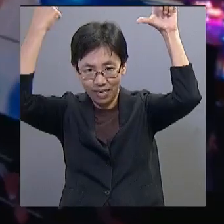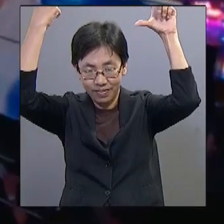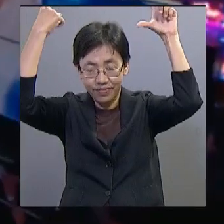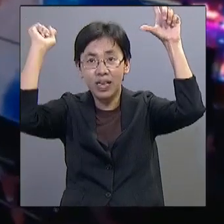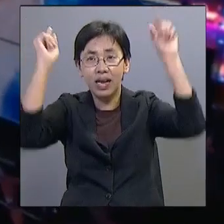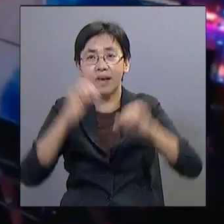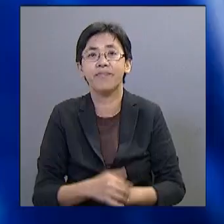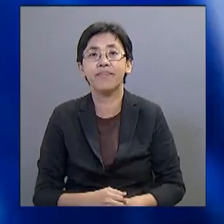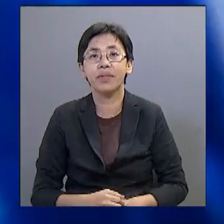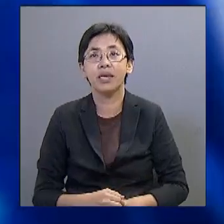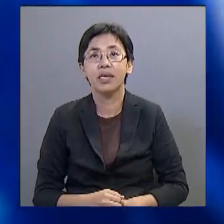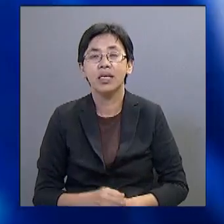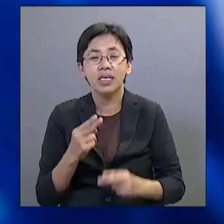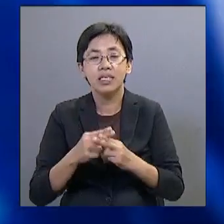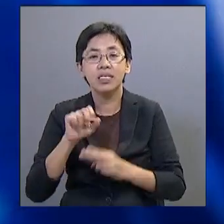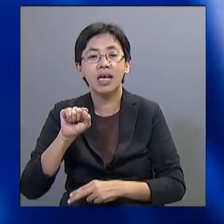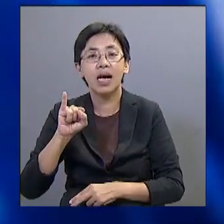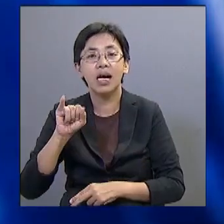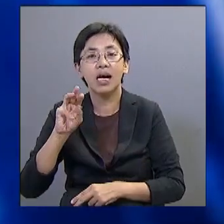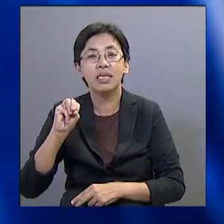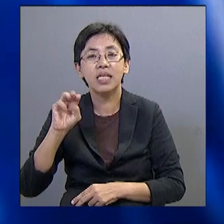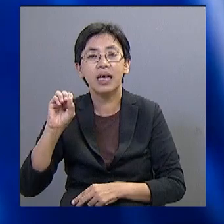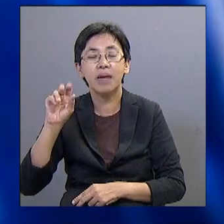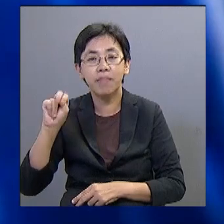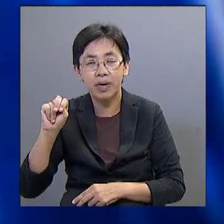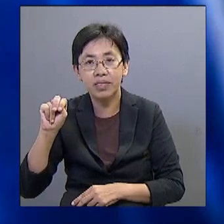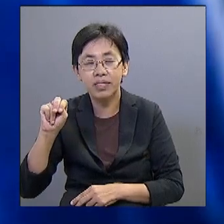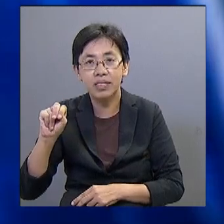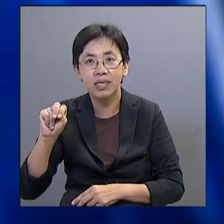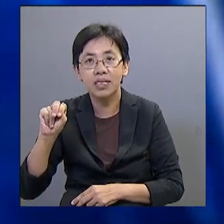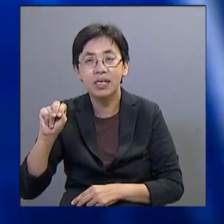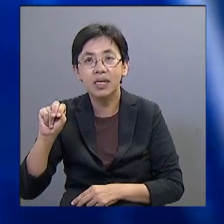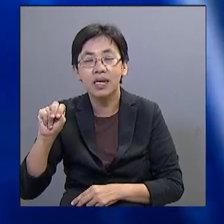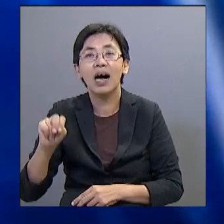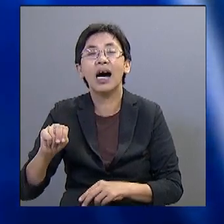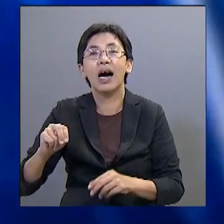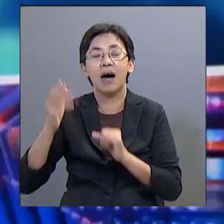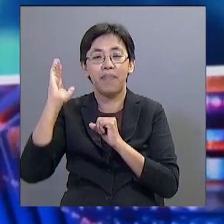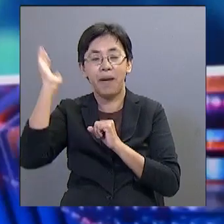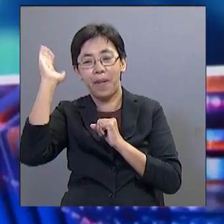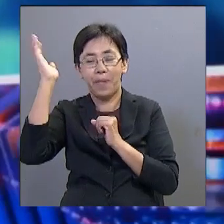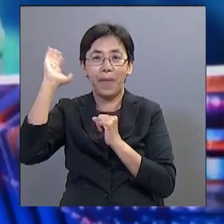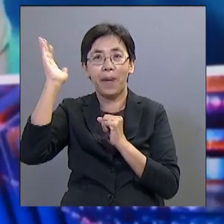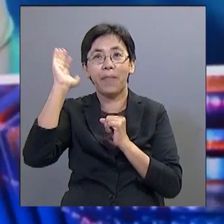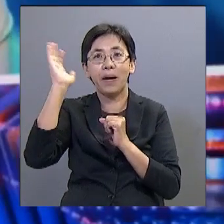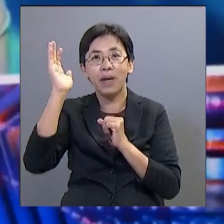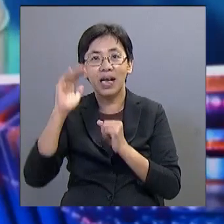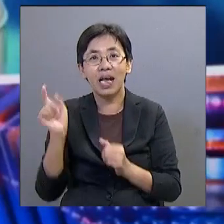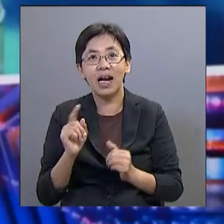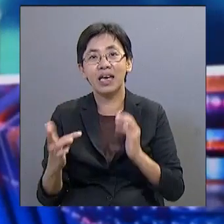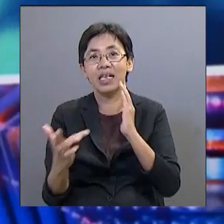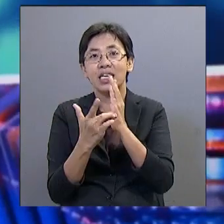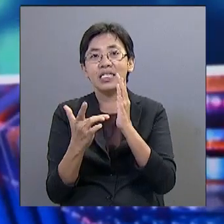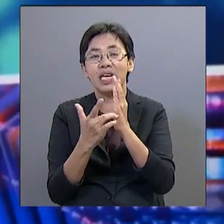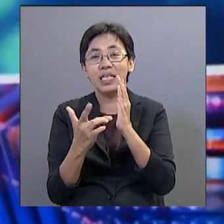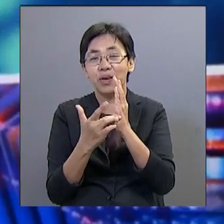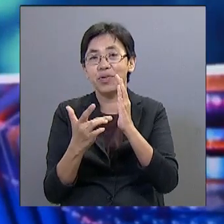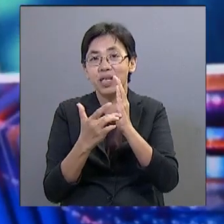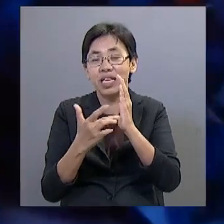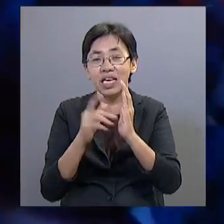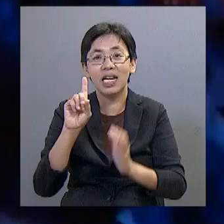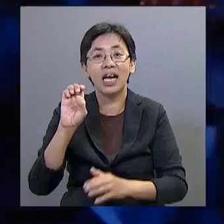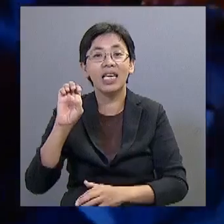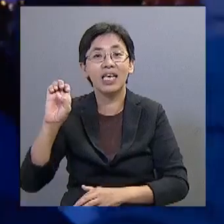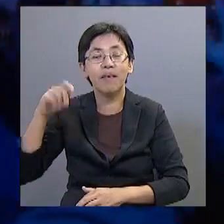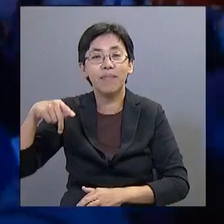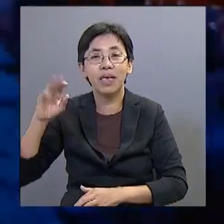ภาพของ Simon Cowell นะคะเขาเป็หนึงในพธีกรนั่งอยู่ข้างล่างแต่ผู้เขาแข่งขันใช้เทคโโีดีเฟคค่ะ